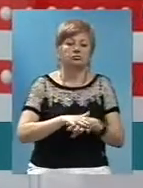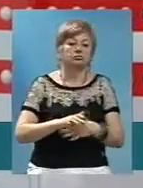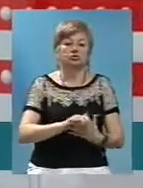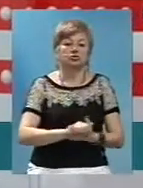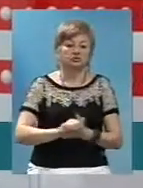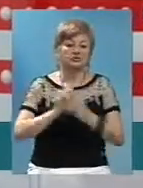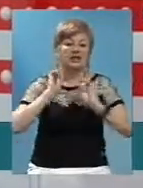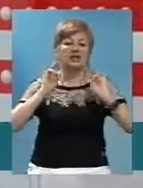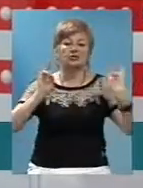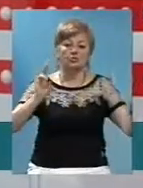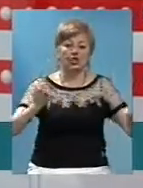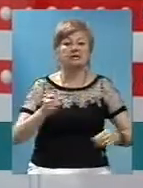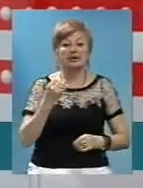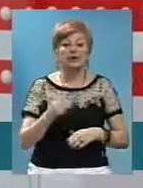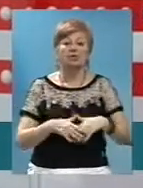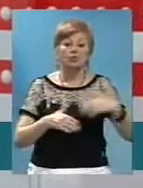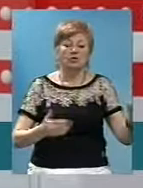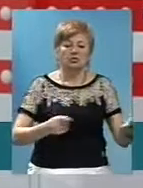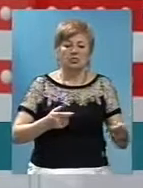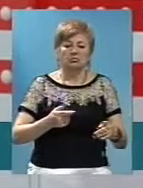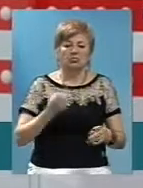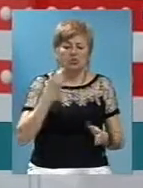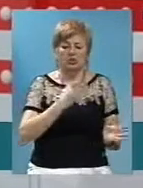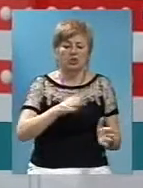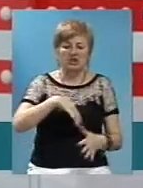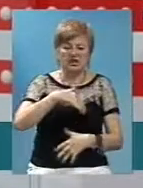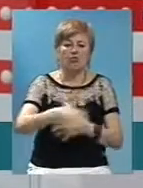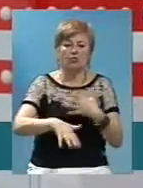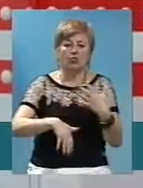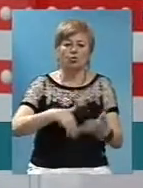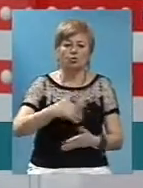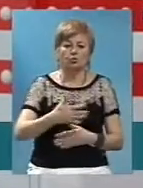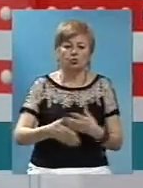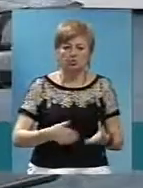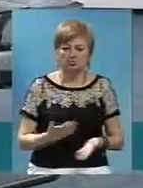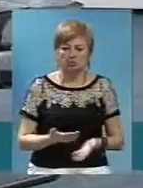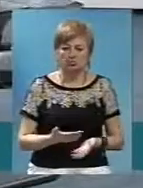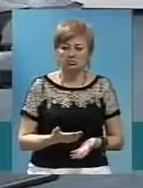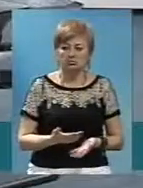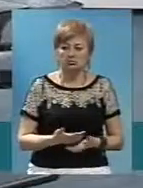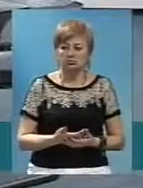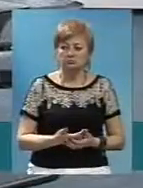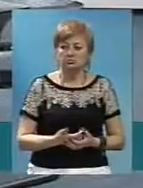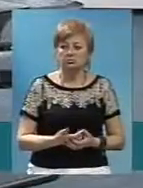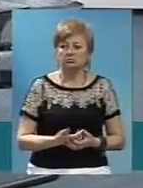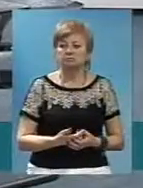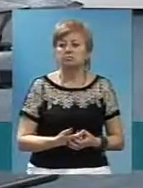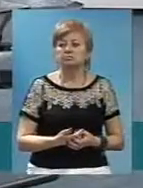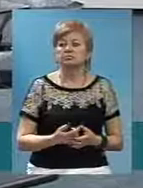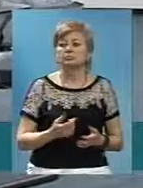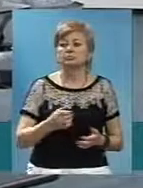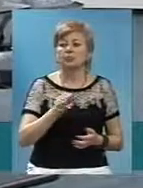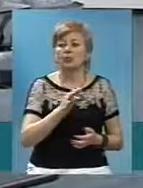цьому водночас вона максимально заплутується і виводиться в якусь іншу площину. про цю гібридність і